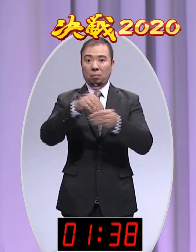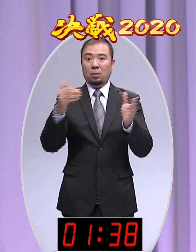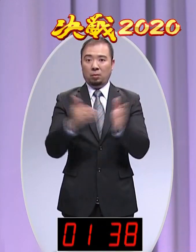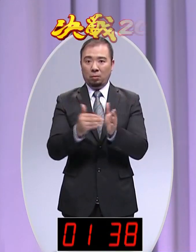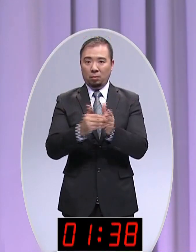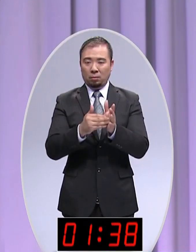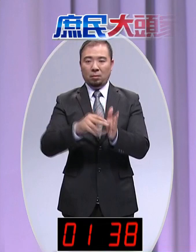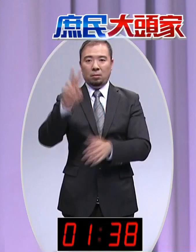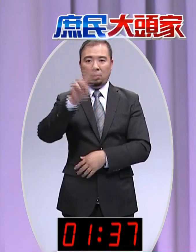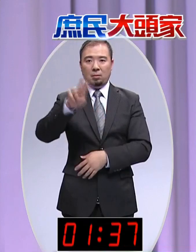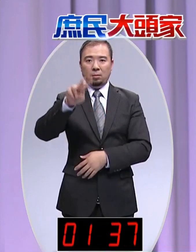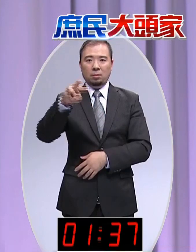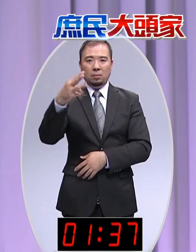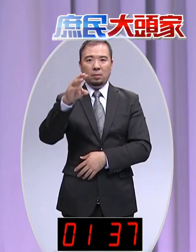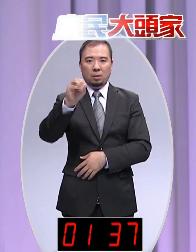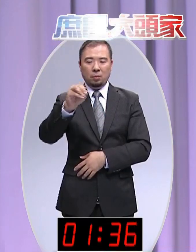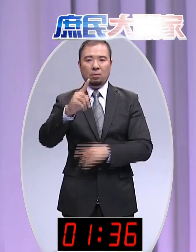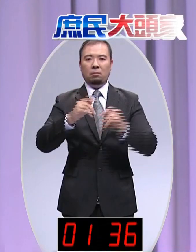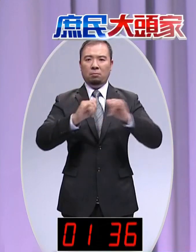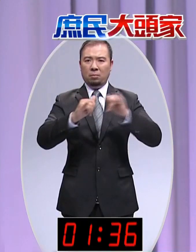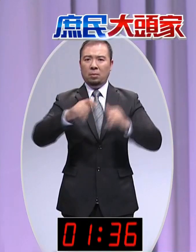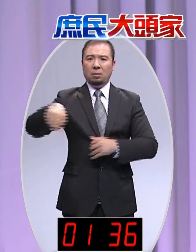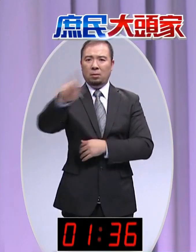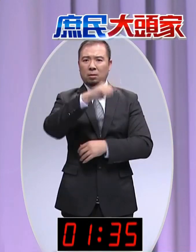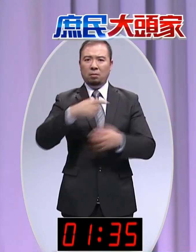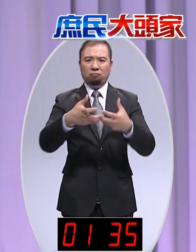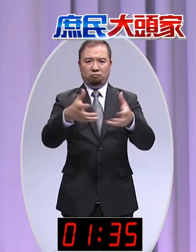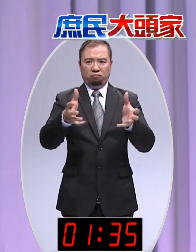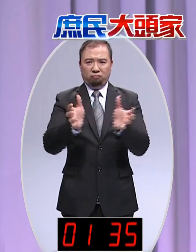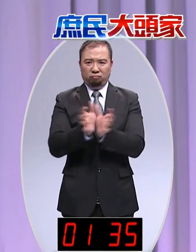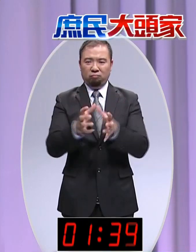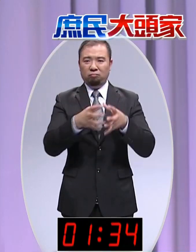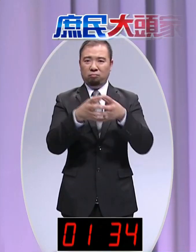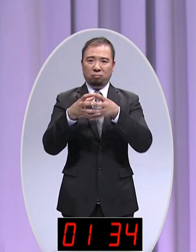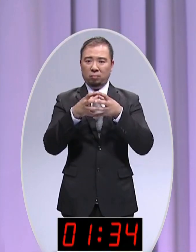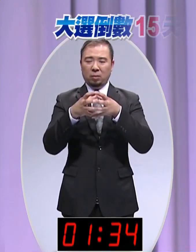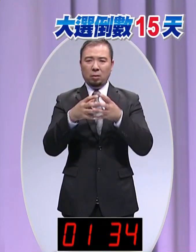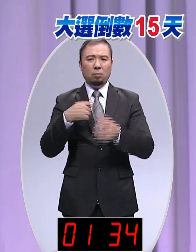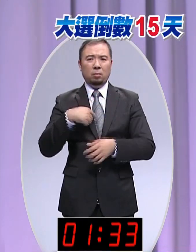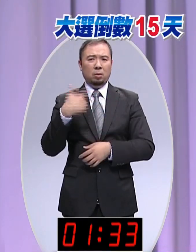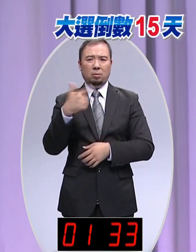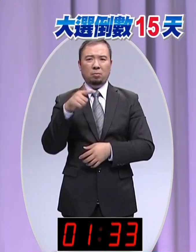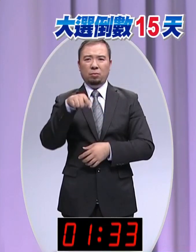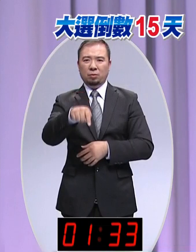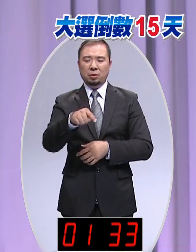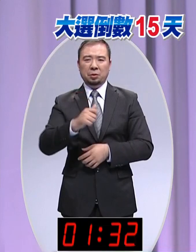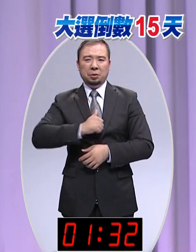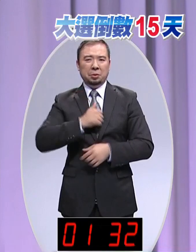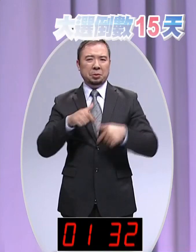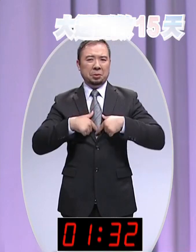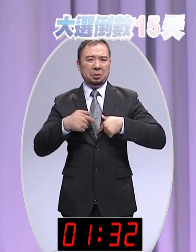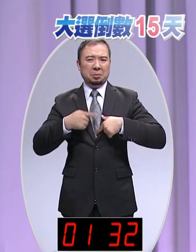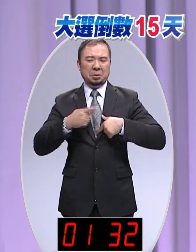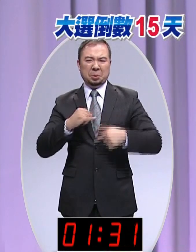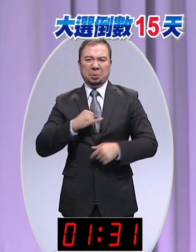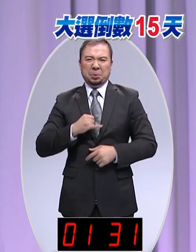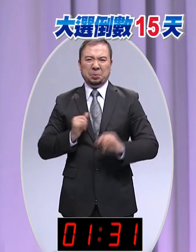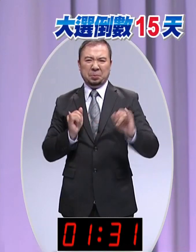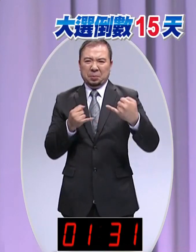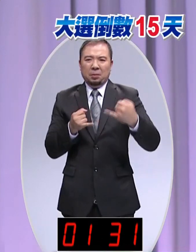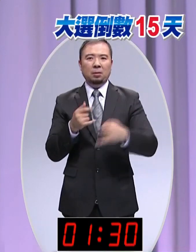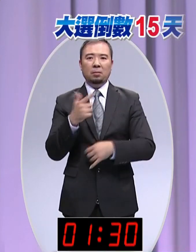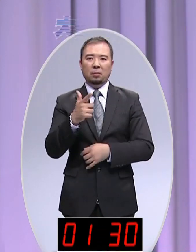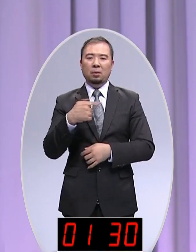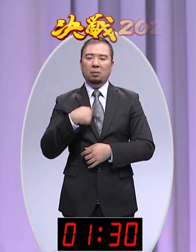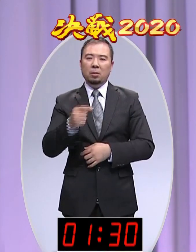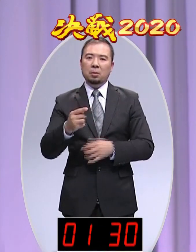们都是命运共同体，我们不是杀父之仇，也不是夺妻之恨，我们必须要和谐。台湾整个对外